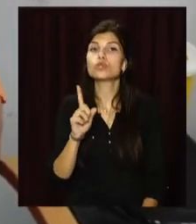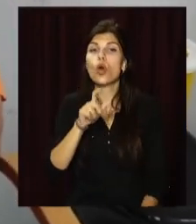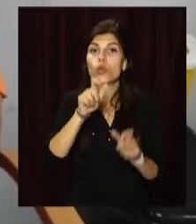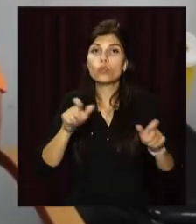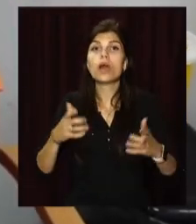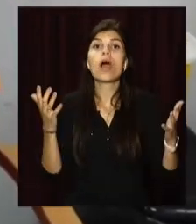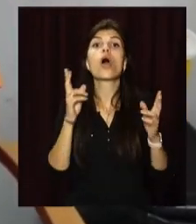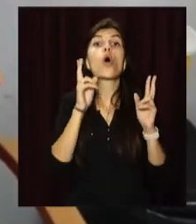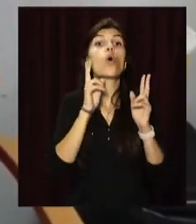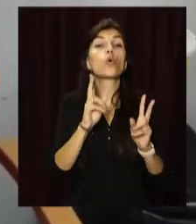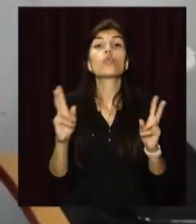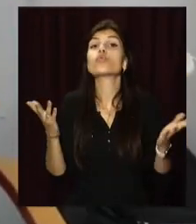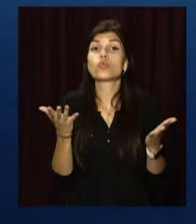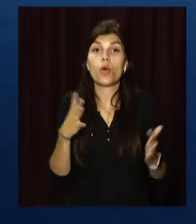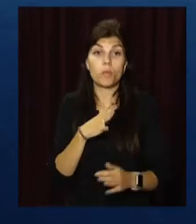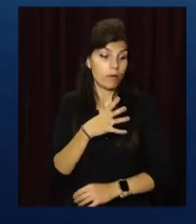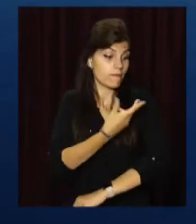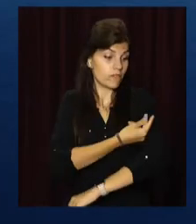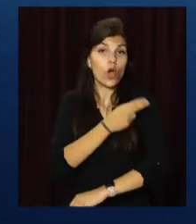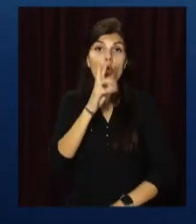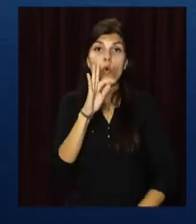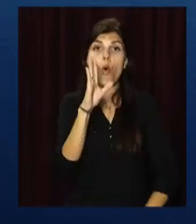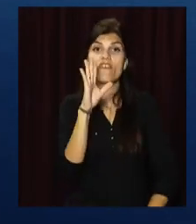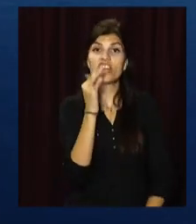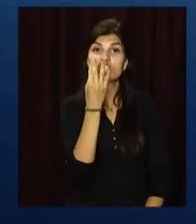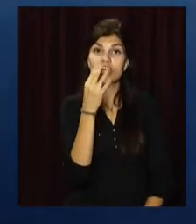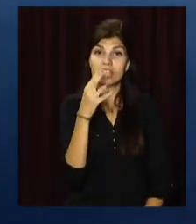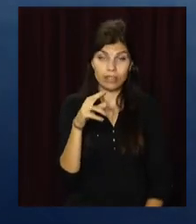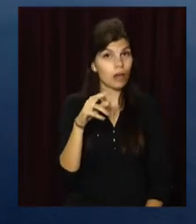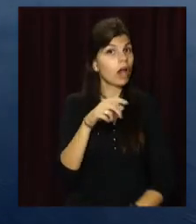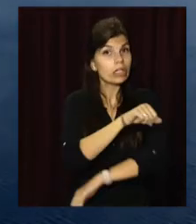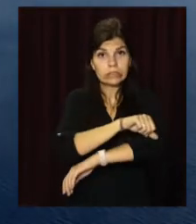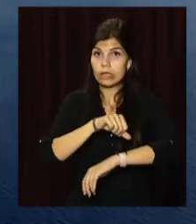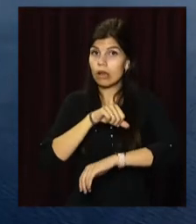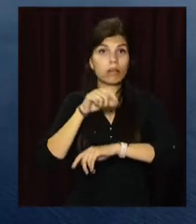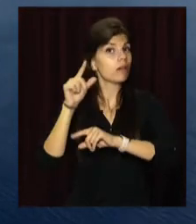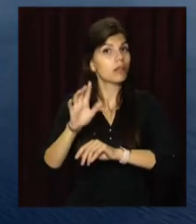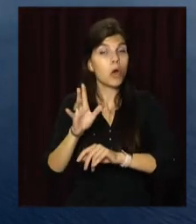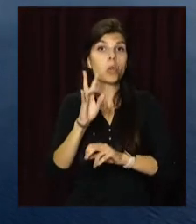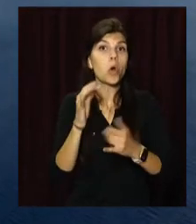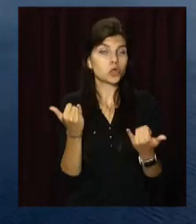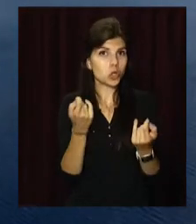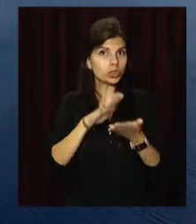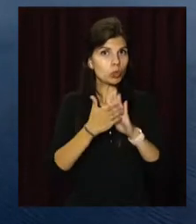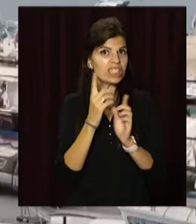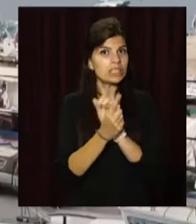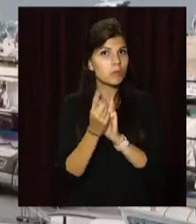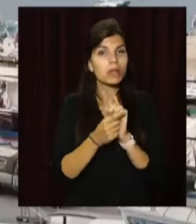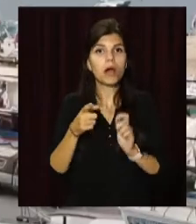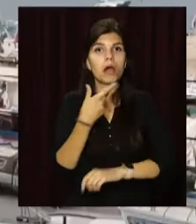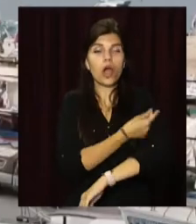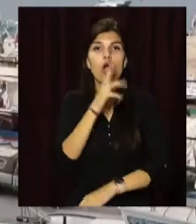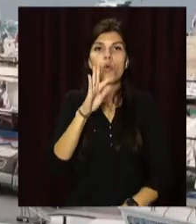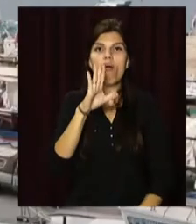ковішилдом, до Європи зась. Однак зараз ситуація трохи змінилася. Цей препарат визнали ще країн, тож українці таки